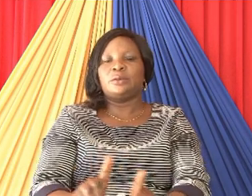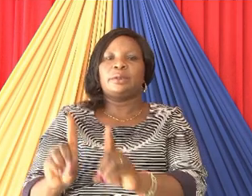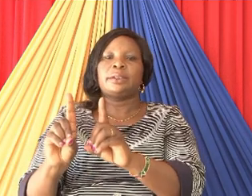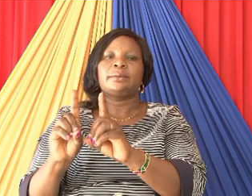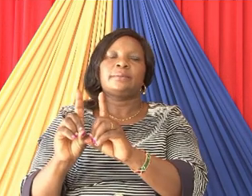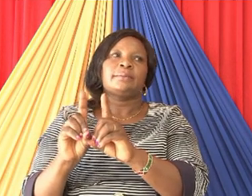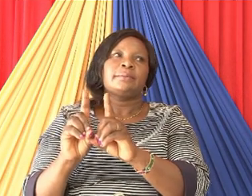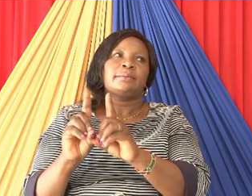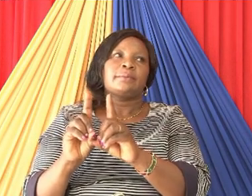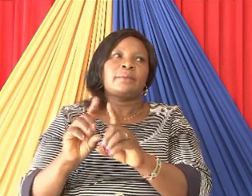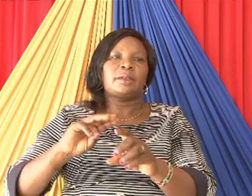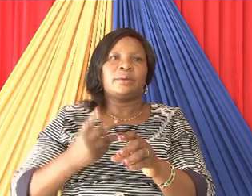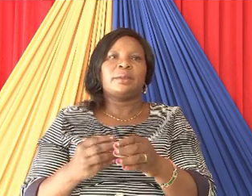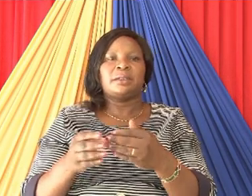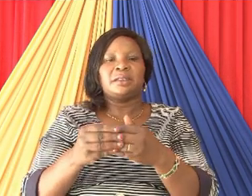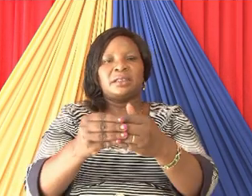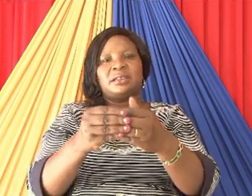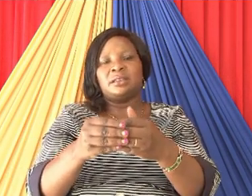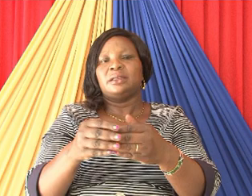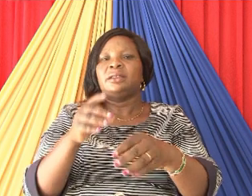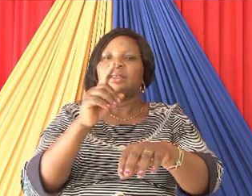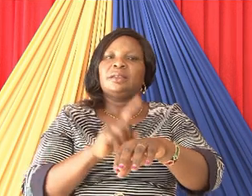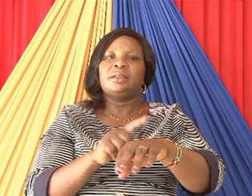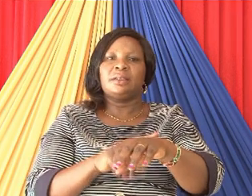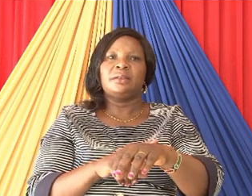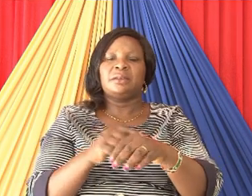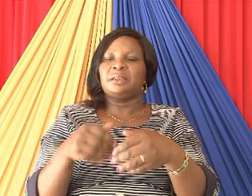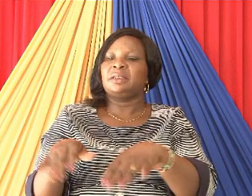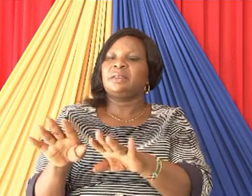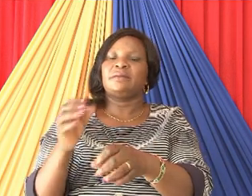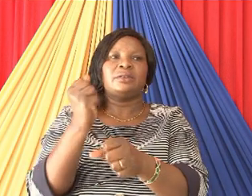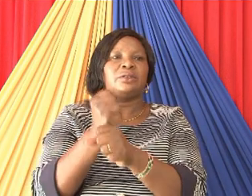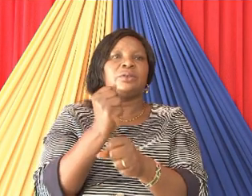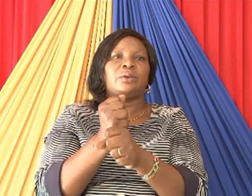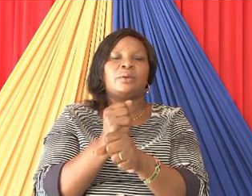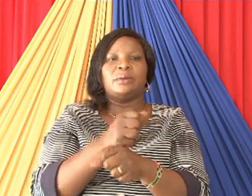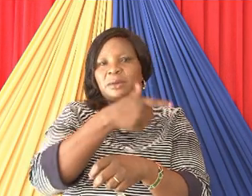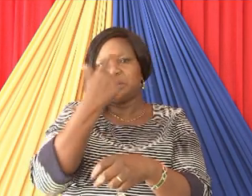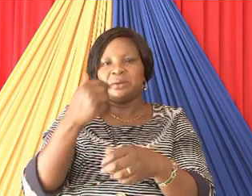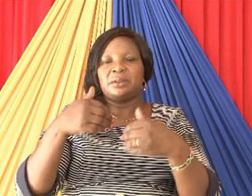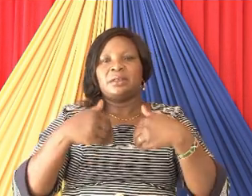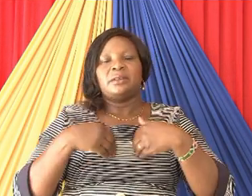Tunaweza kufika pahali hata tuachilie kazi zetu kwa maana hazina mapato tunayotarajia.